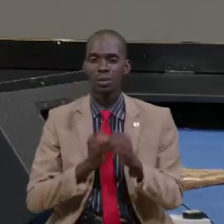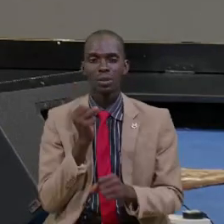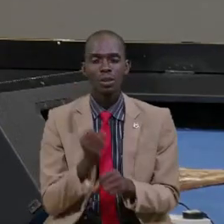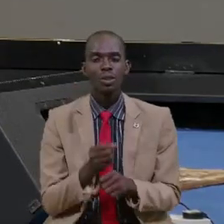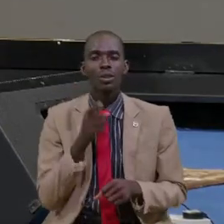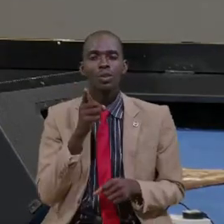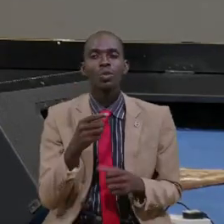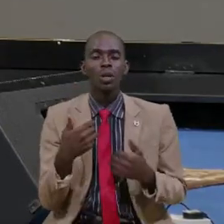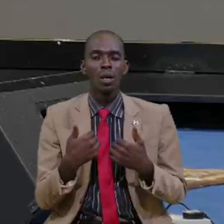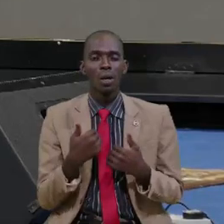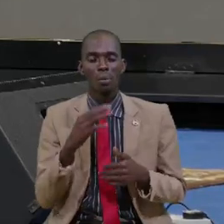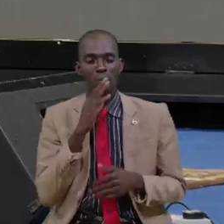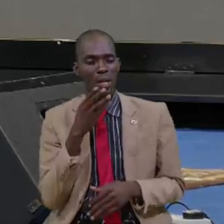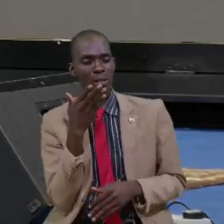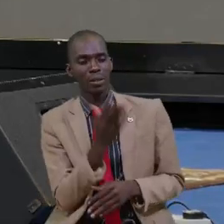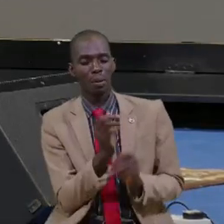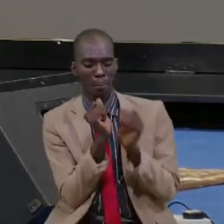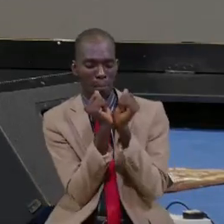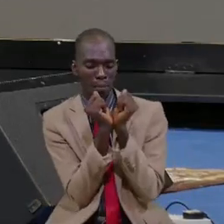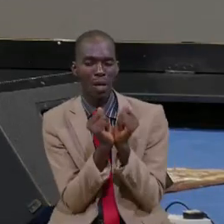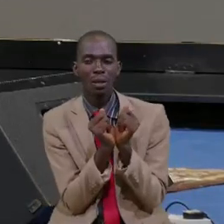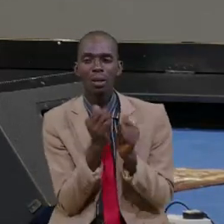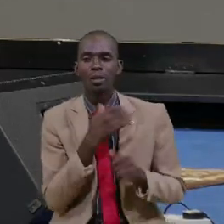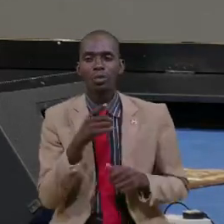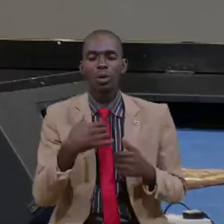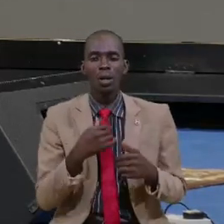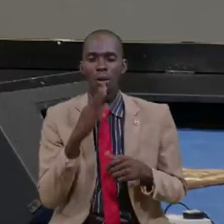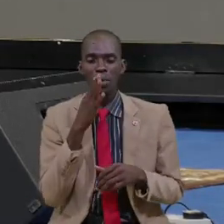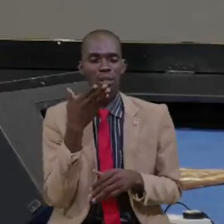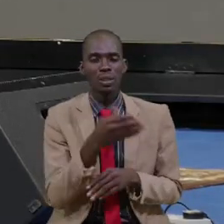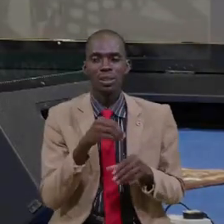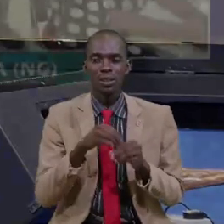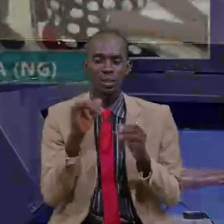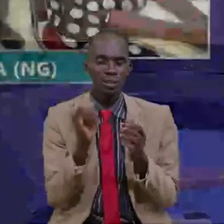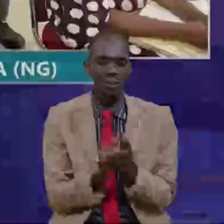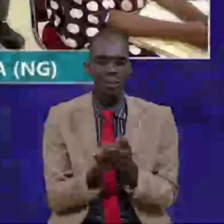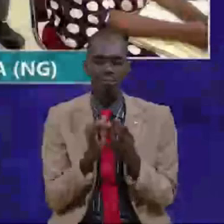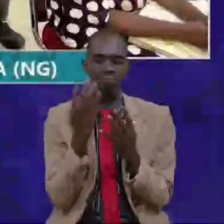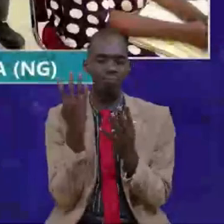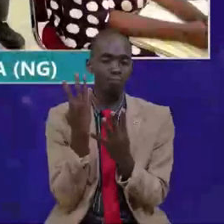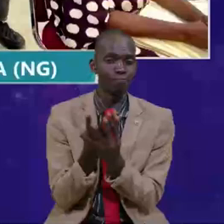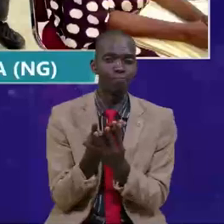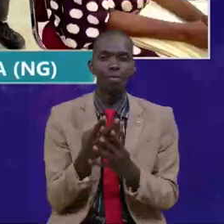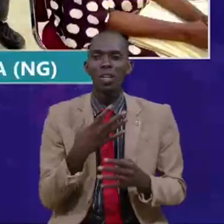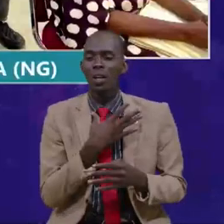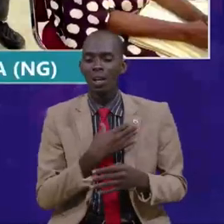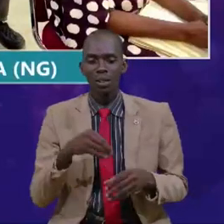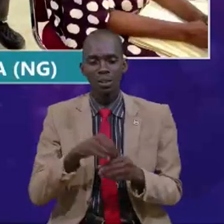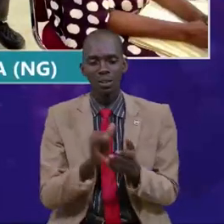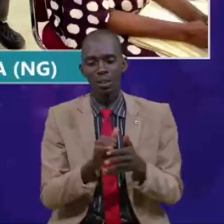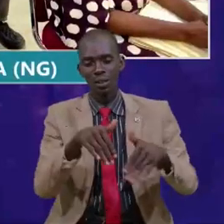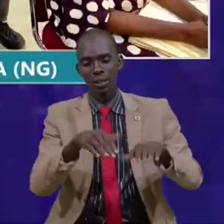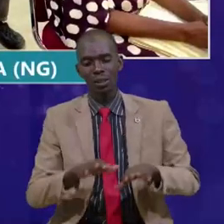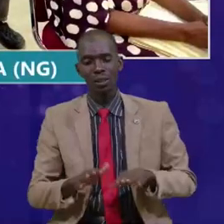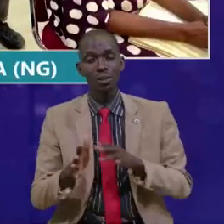ans, tu étais là, lié, et tu étais là, dans cette cage, et dans ce tombeau.